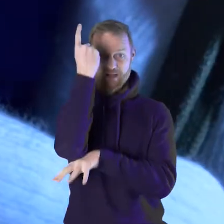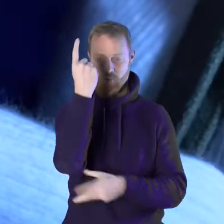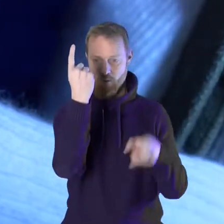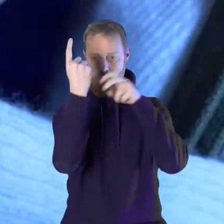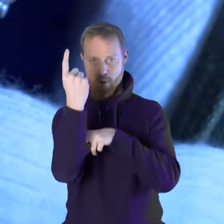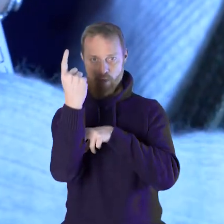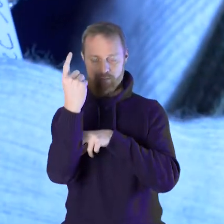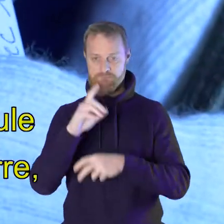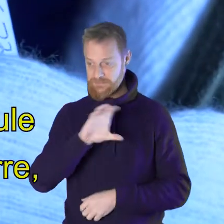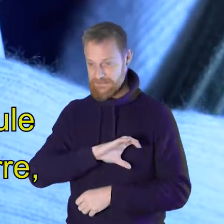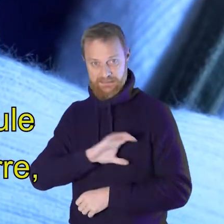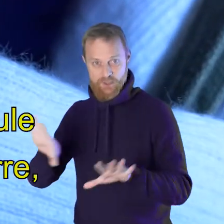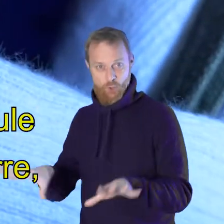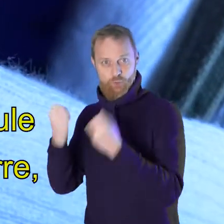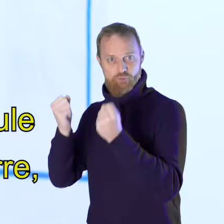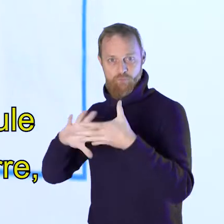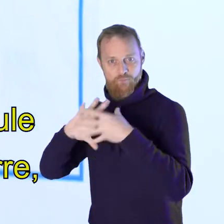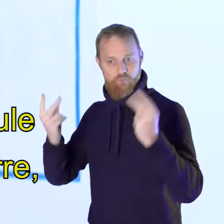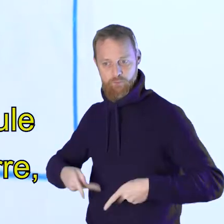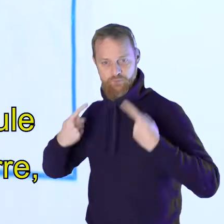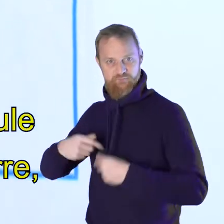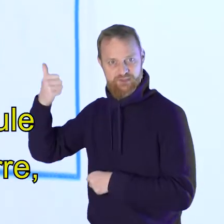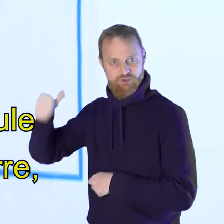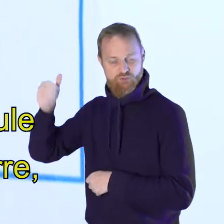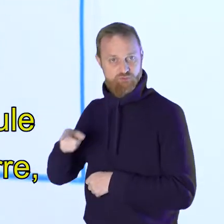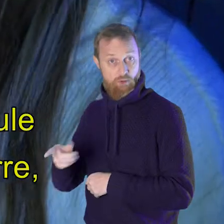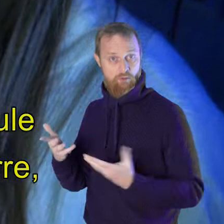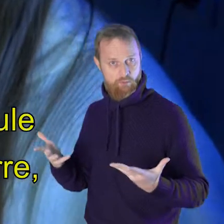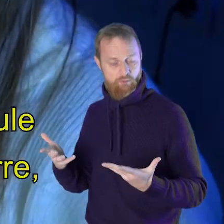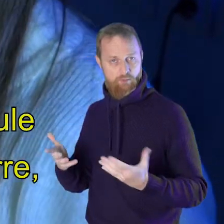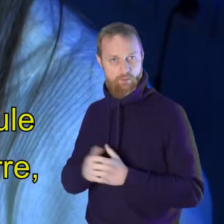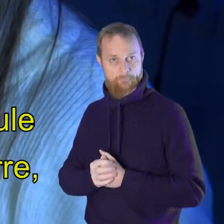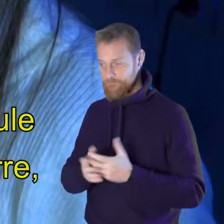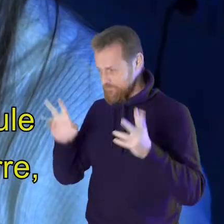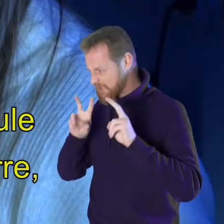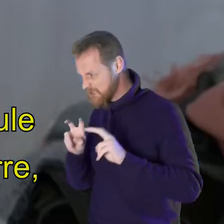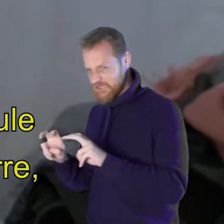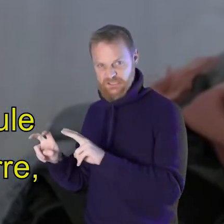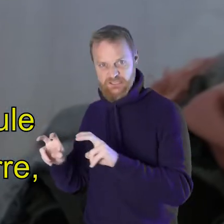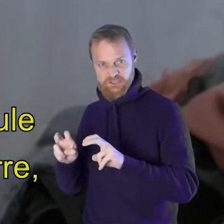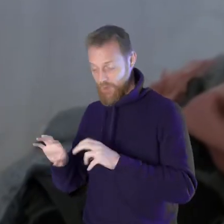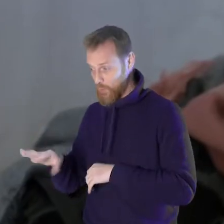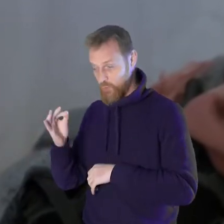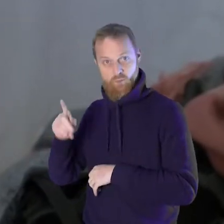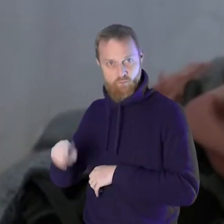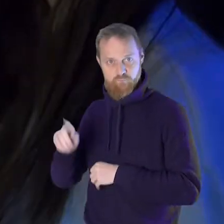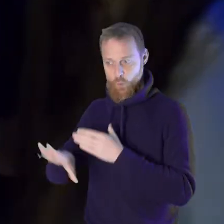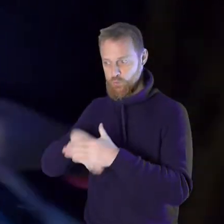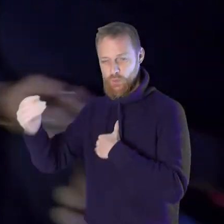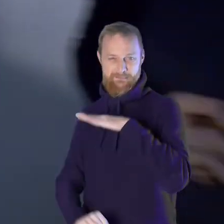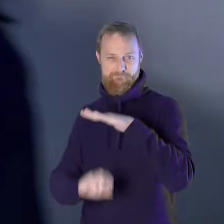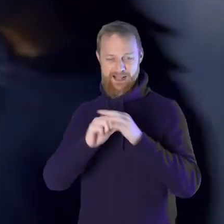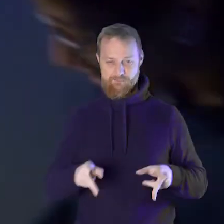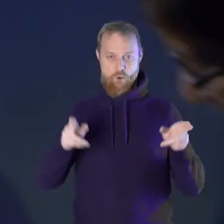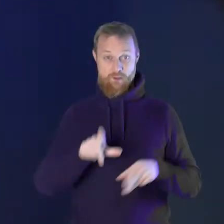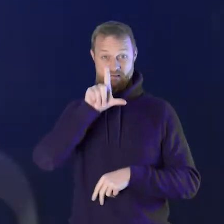Vous rentrez dans le vaisseau, vous essayez de sauver la seule forme de vie qui a perduré sur Terre et vous essayez de